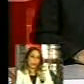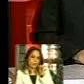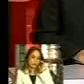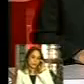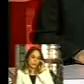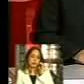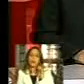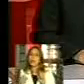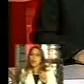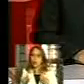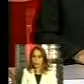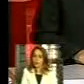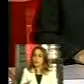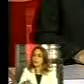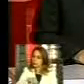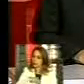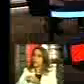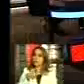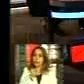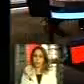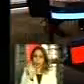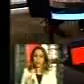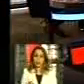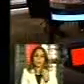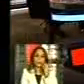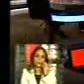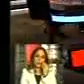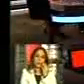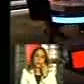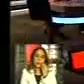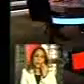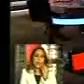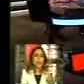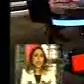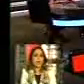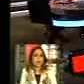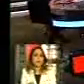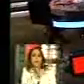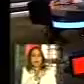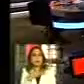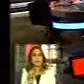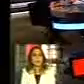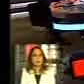אוקיי, 100% מקובל עליי, בסדר, אז מה, איך בכל זאת, נגיד, אתה היית מציע